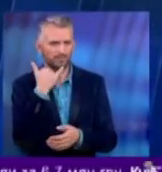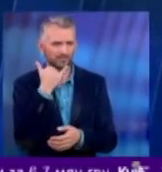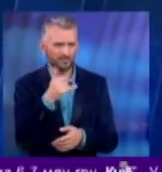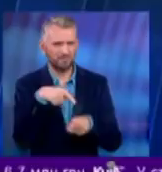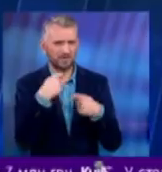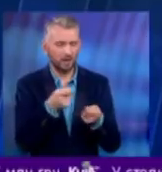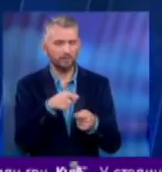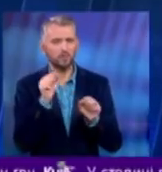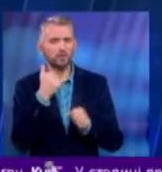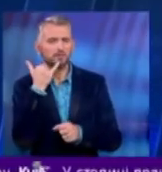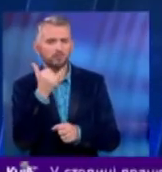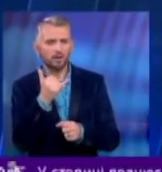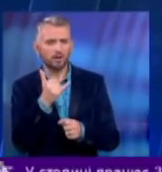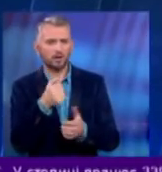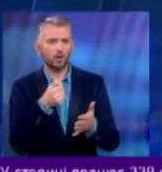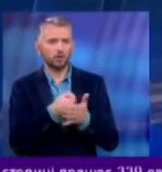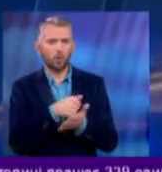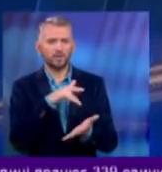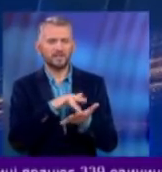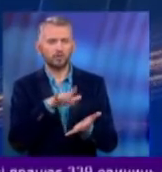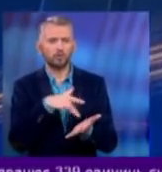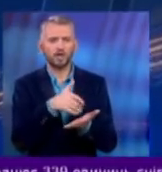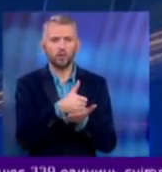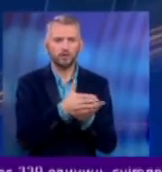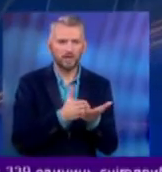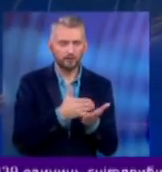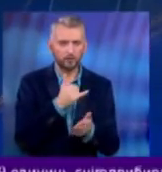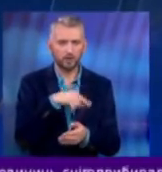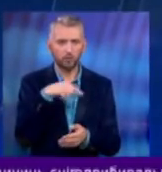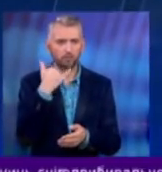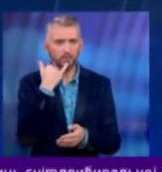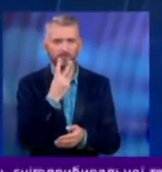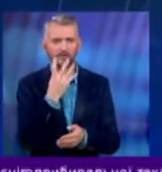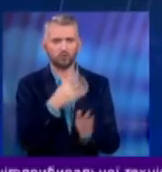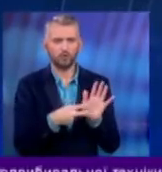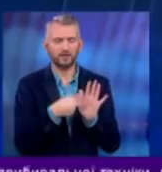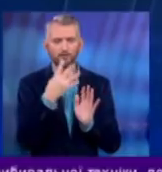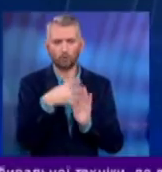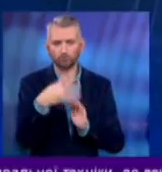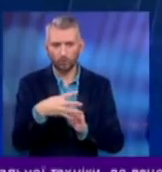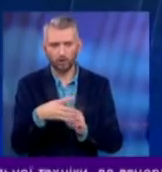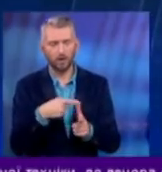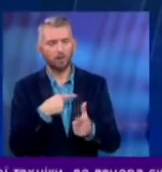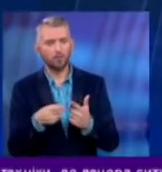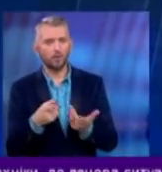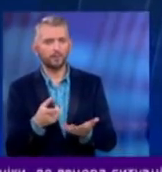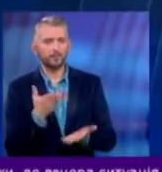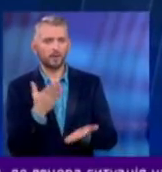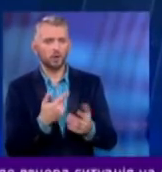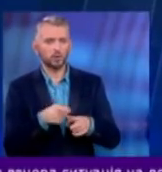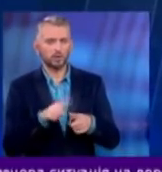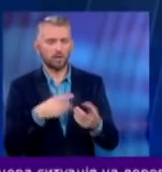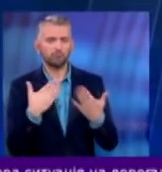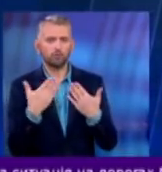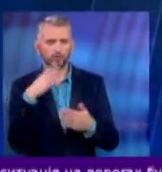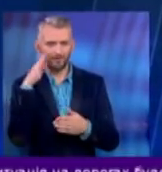можете зателефонувати або до центру комунального сервісу за телефоном 247-40-40, або якщо це